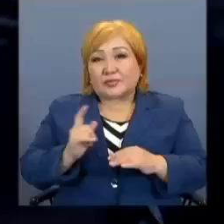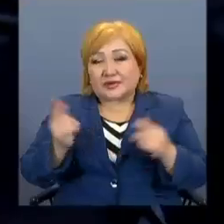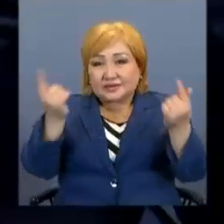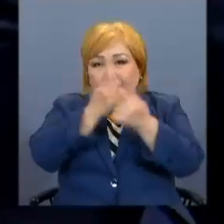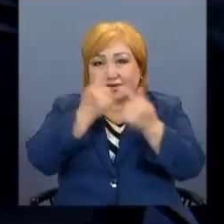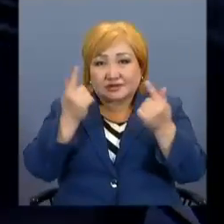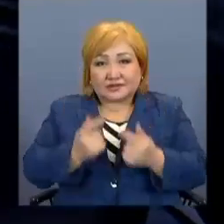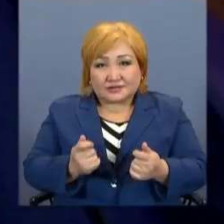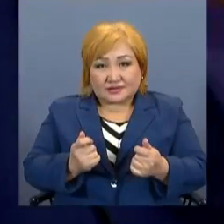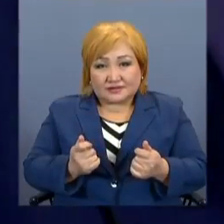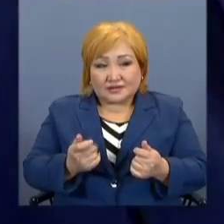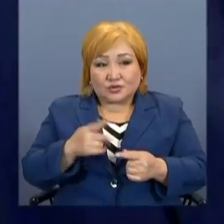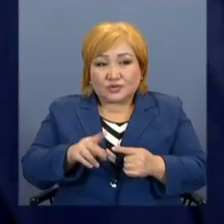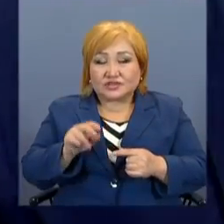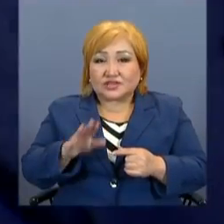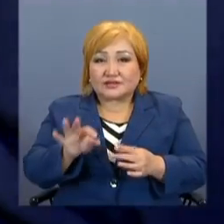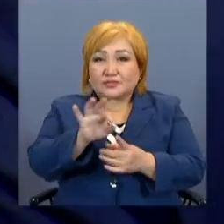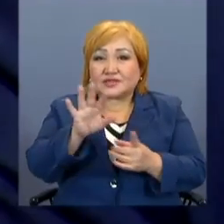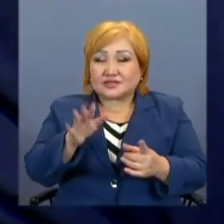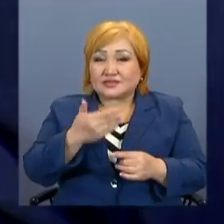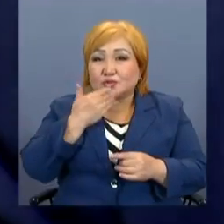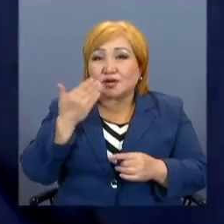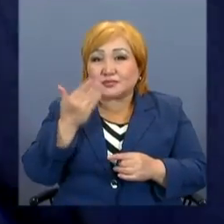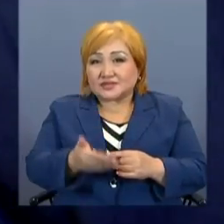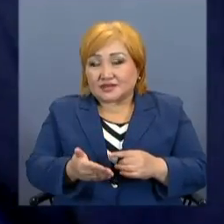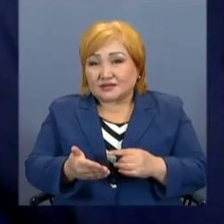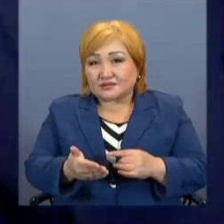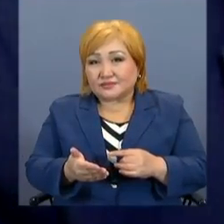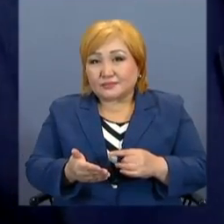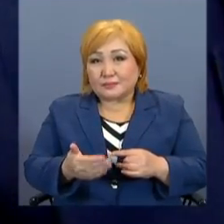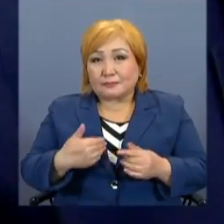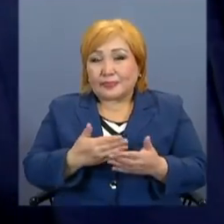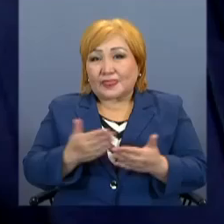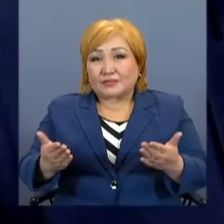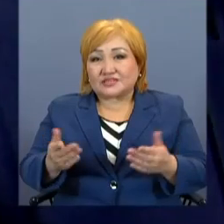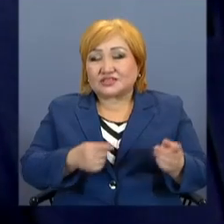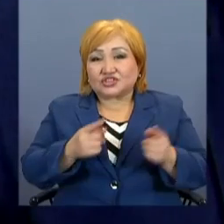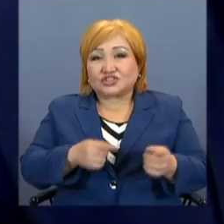отыратын. Ол чаттың мақсатын не деп сұрағанымызда, енді біздің